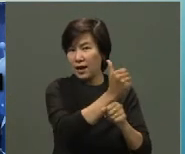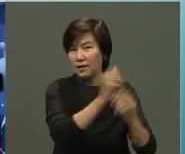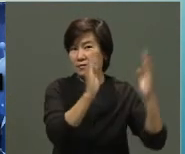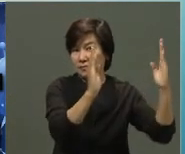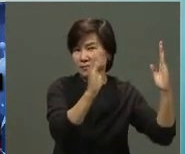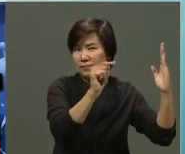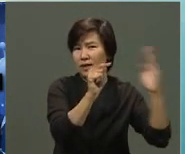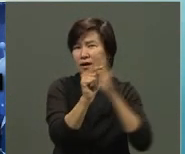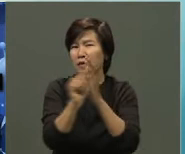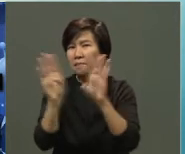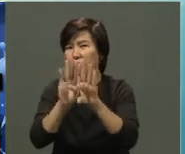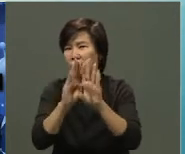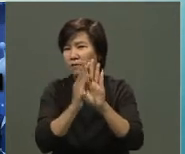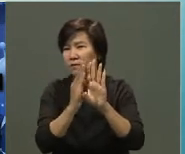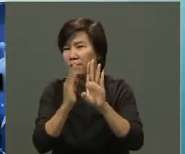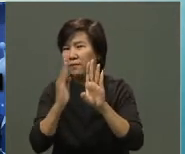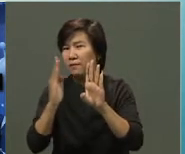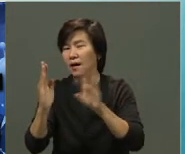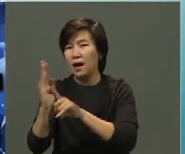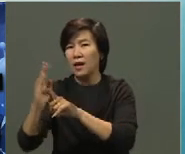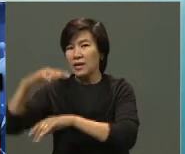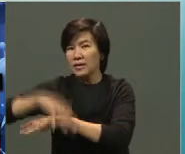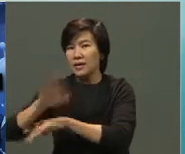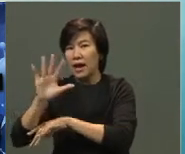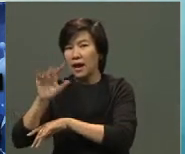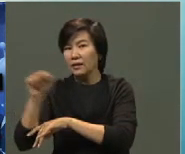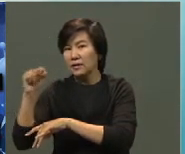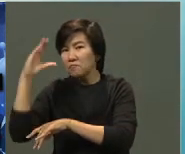โมงง่ายนะครับแล้วก็ตอนเย็นคือ 17:00นถึง 22:00